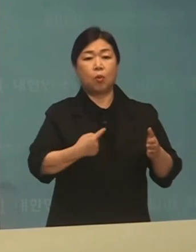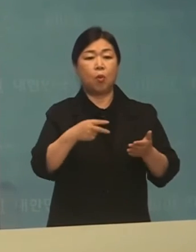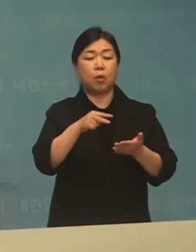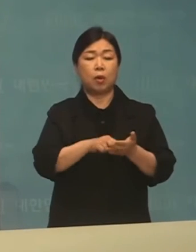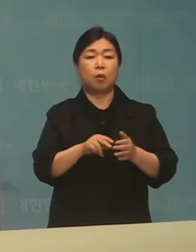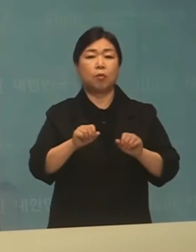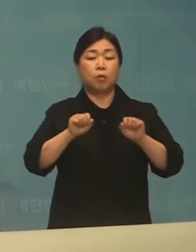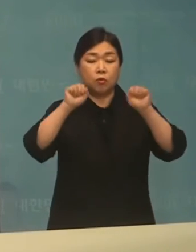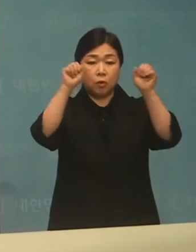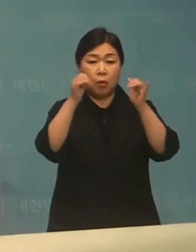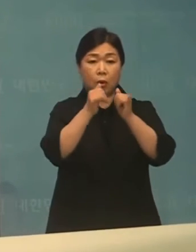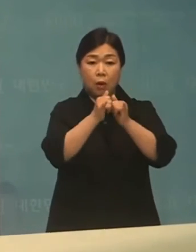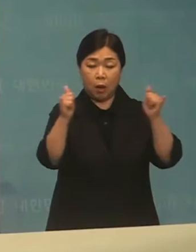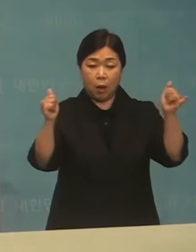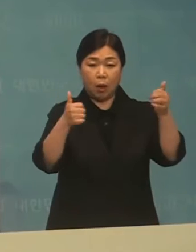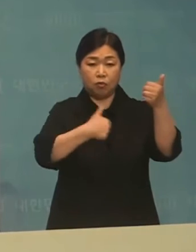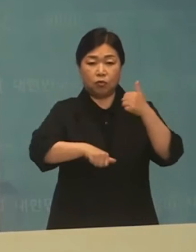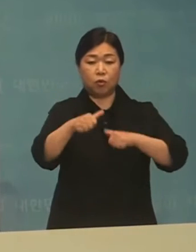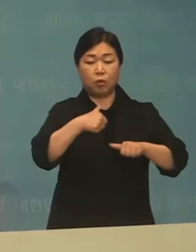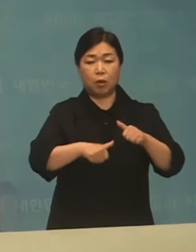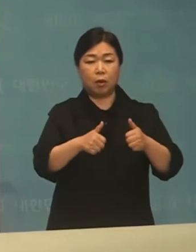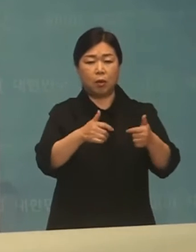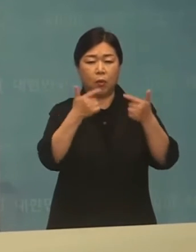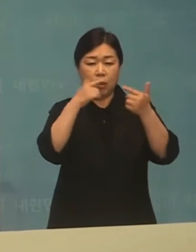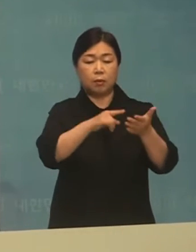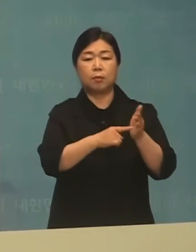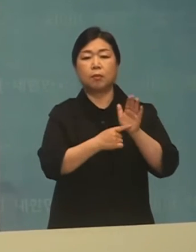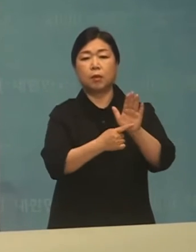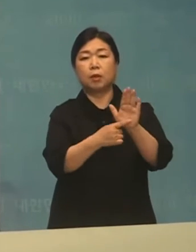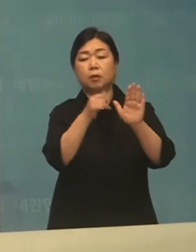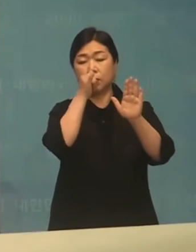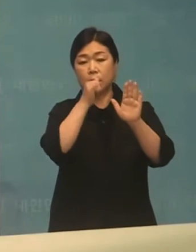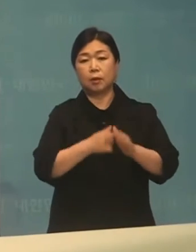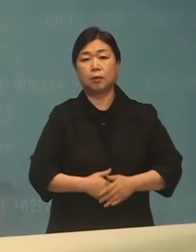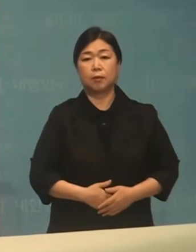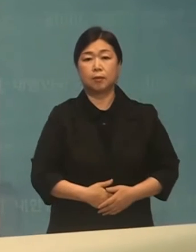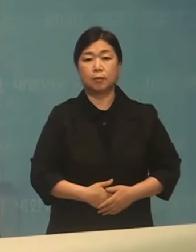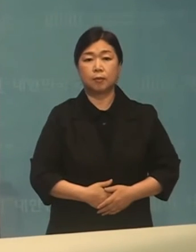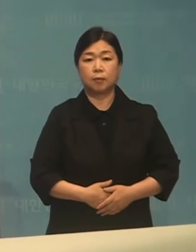독립운동가 후손이라는 장난 부각시켰습니다.